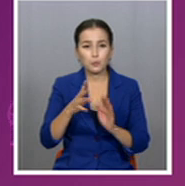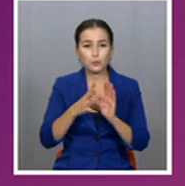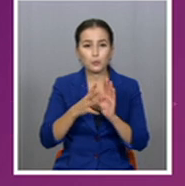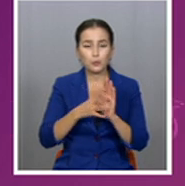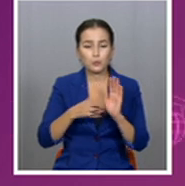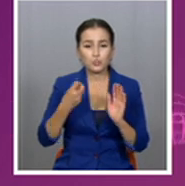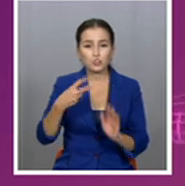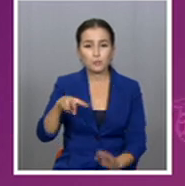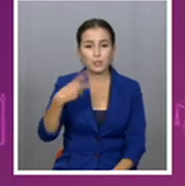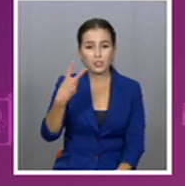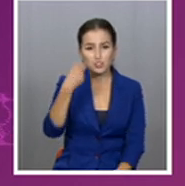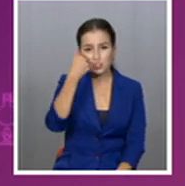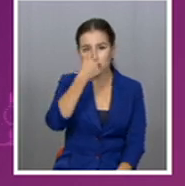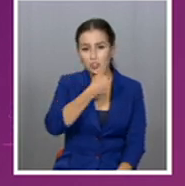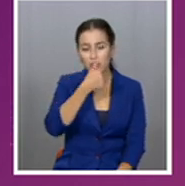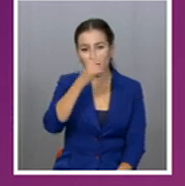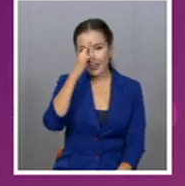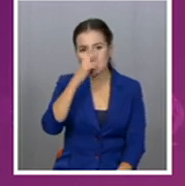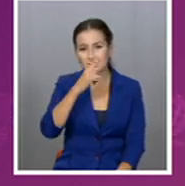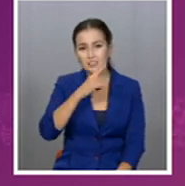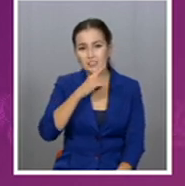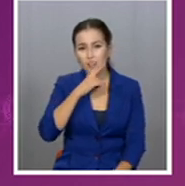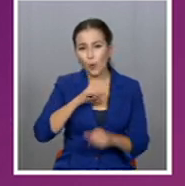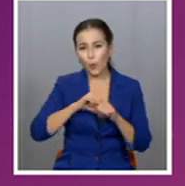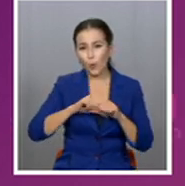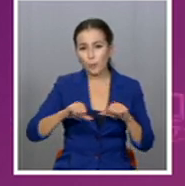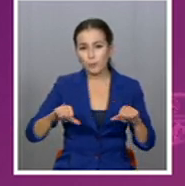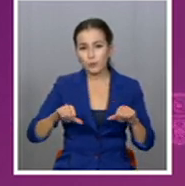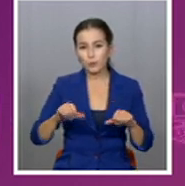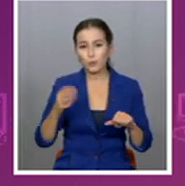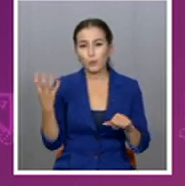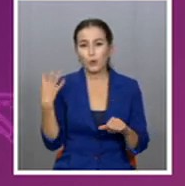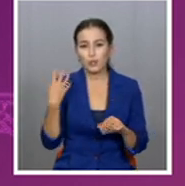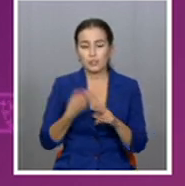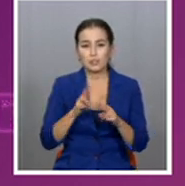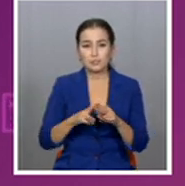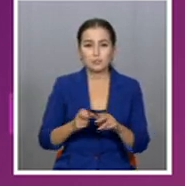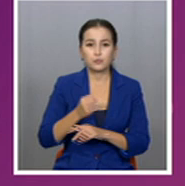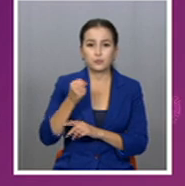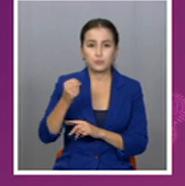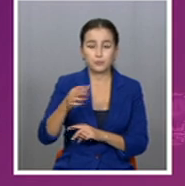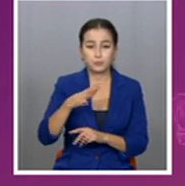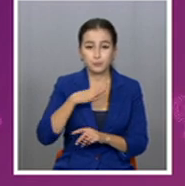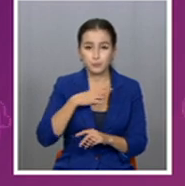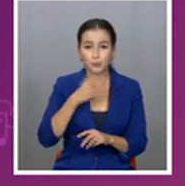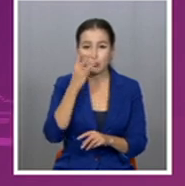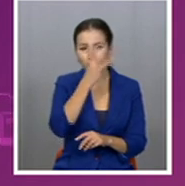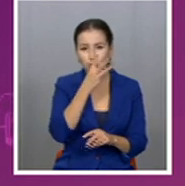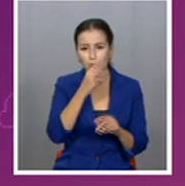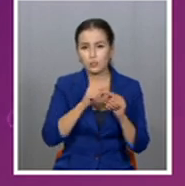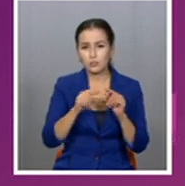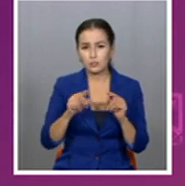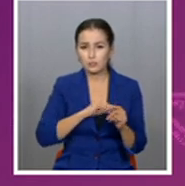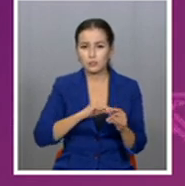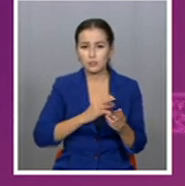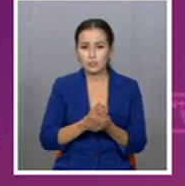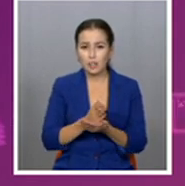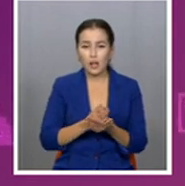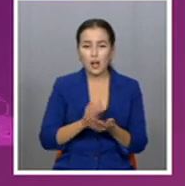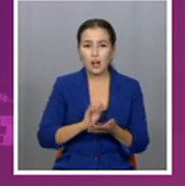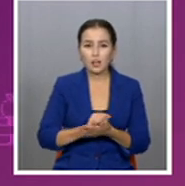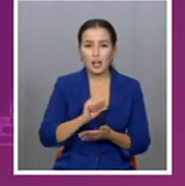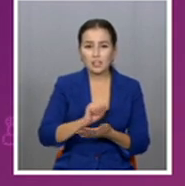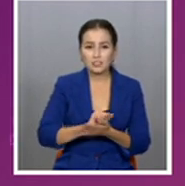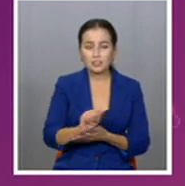1922 жылы Қазақстан комиссарлар советінің төрағасы болып сайланады. Сол жылдан бастап 3 жыл Еңбекші Қазақ газетінің